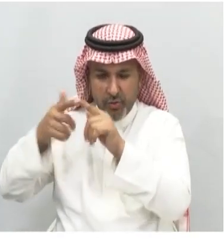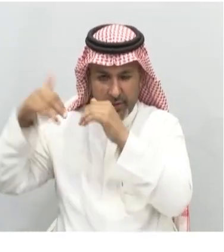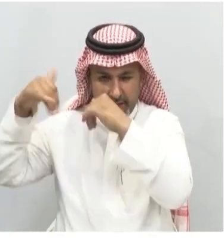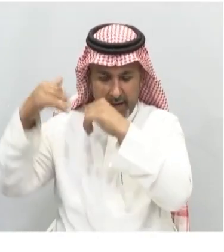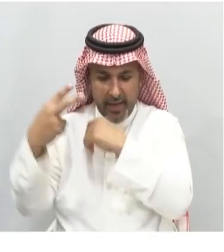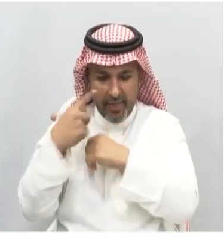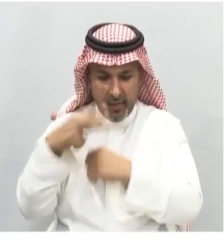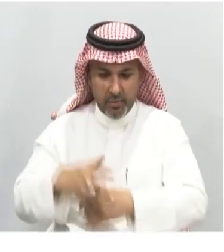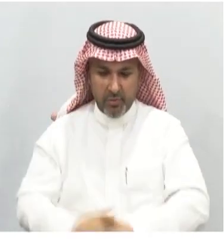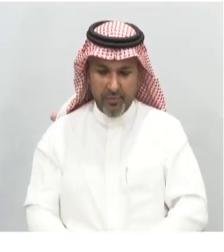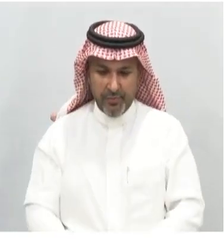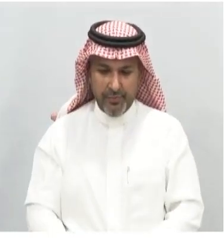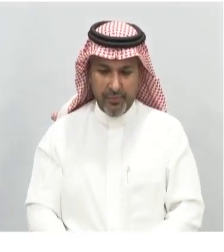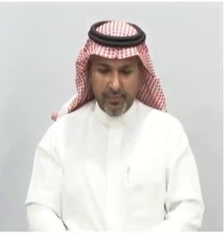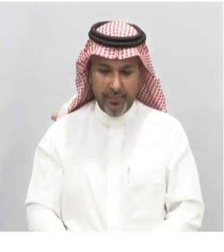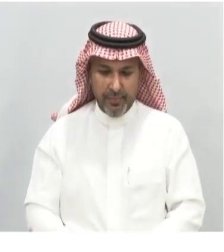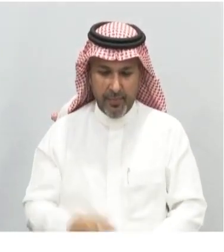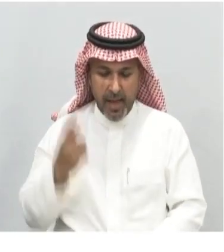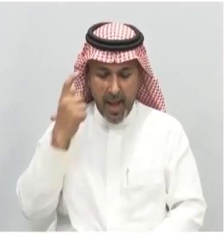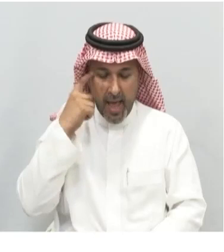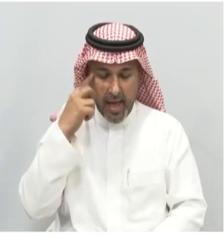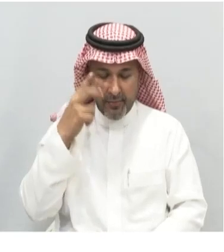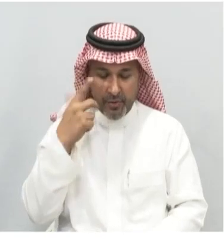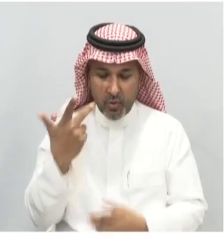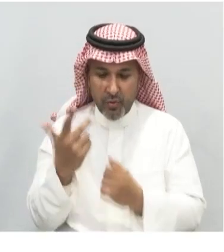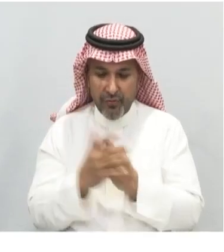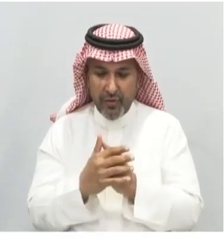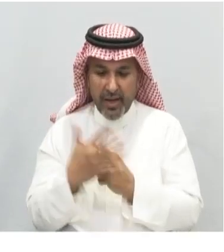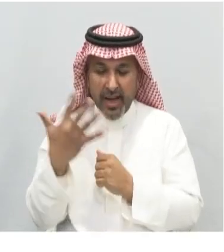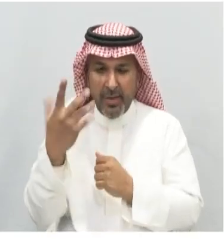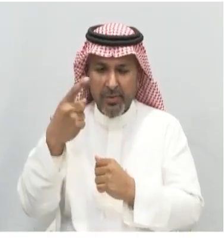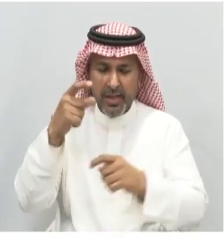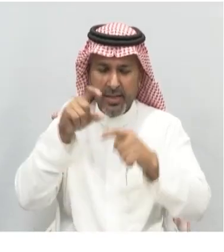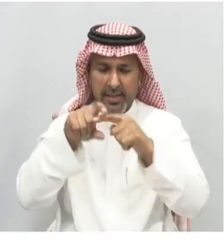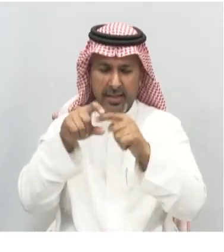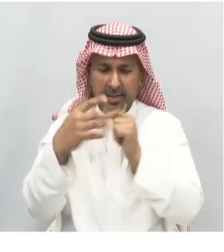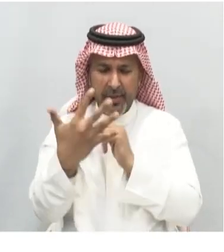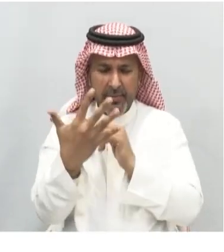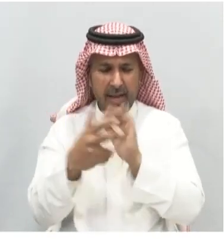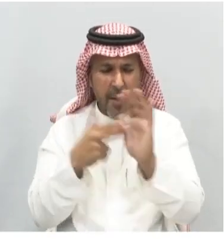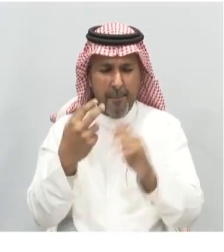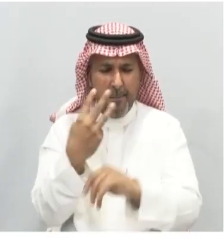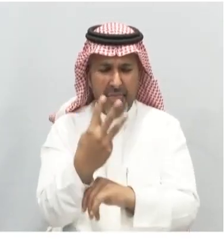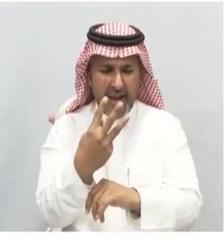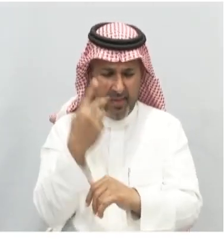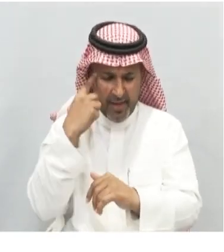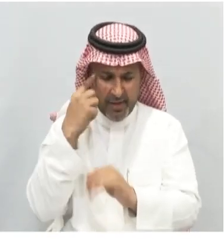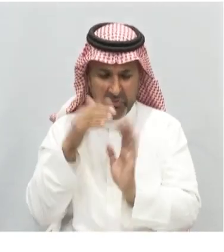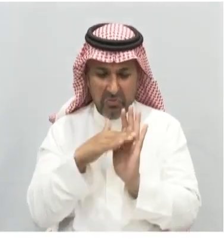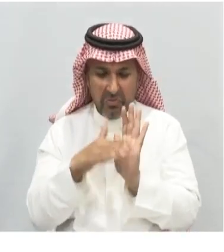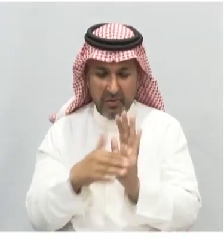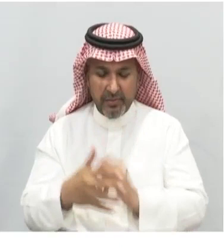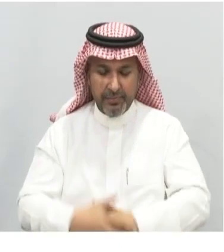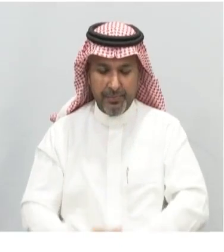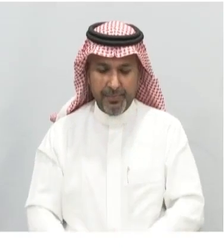الاساسيه الحقيقه الاساسيه ل 1500 تق 5 هي 15 ت 5 اذا ابنائي وبناتي